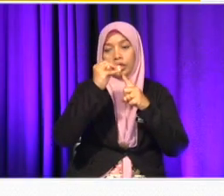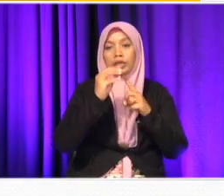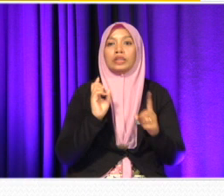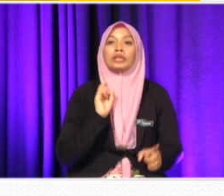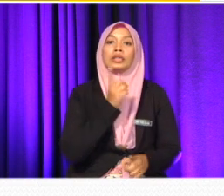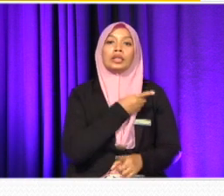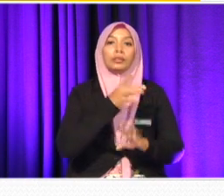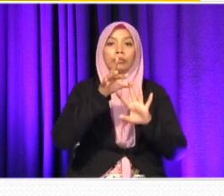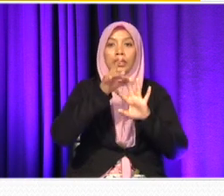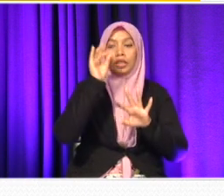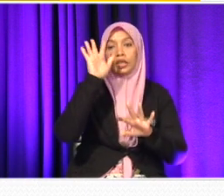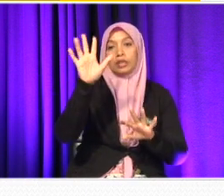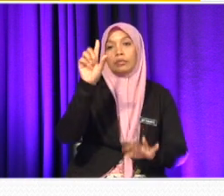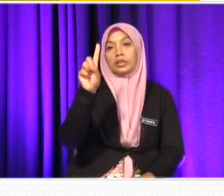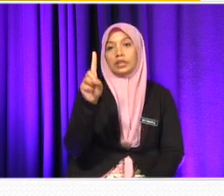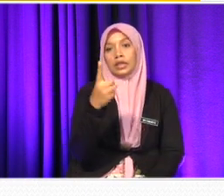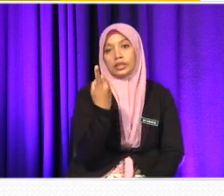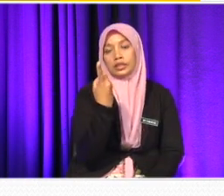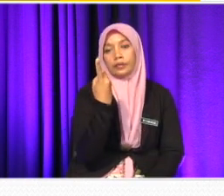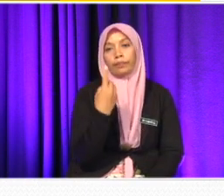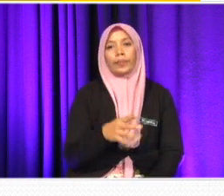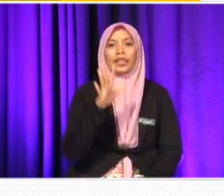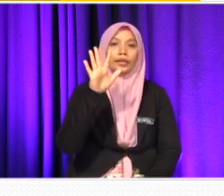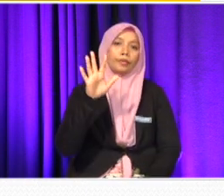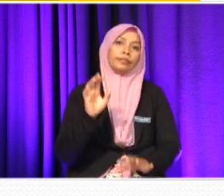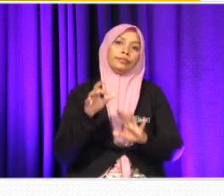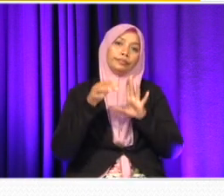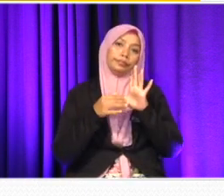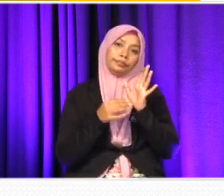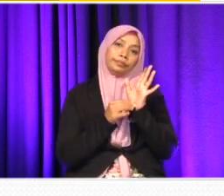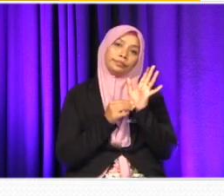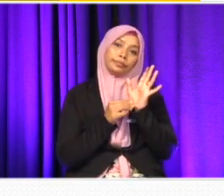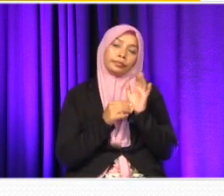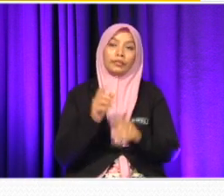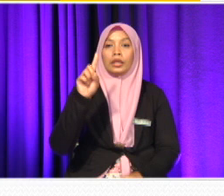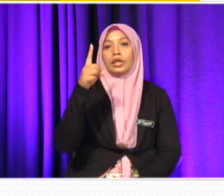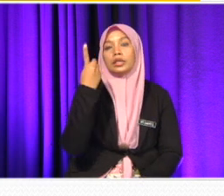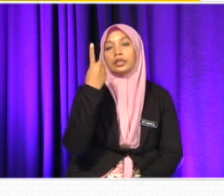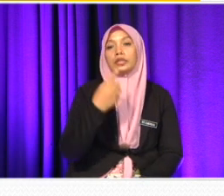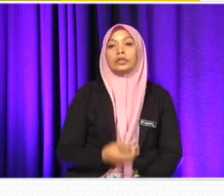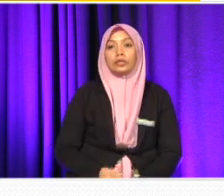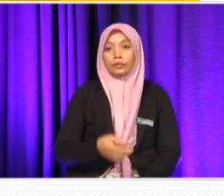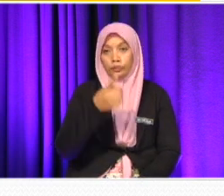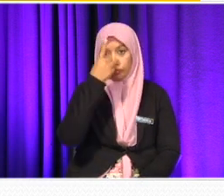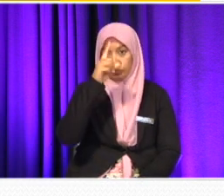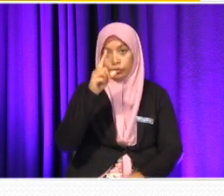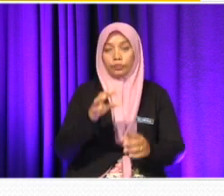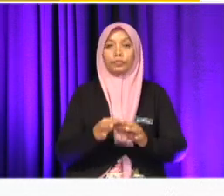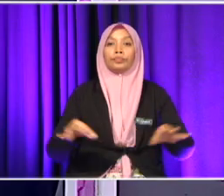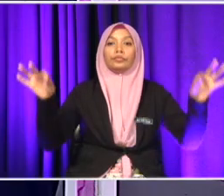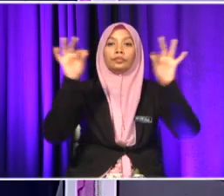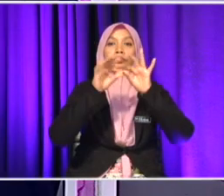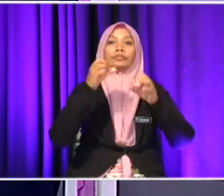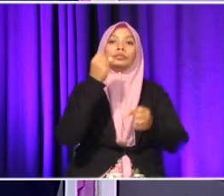pilih 5 saja tentang kepentingan pengurusan sumber manusia